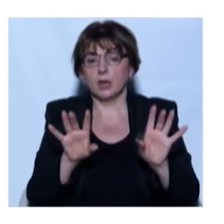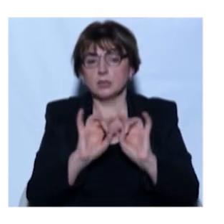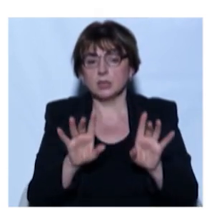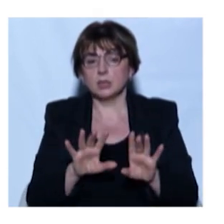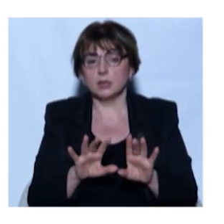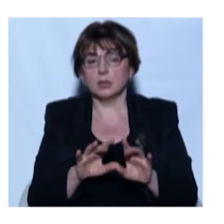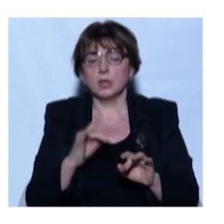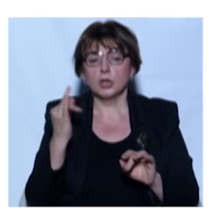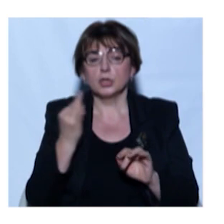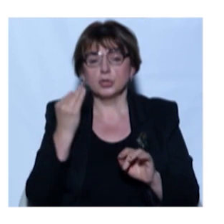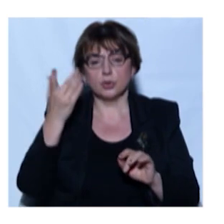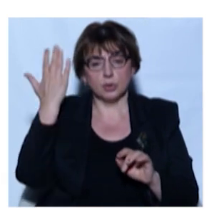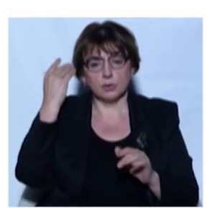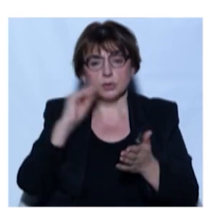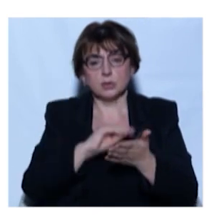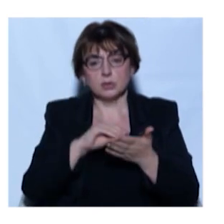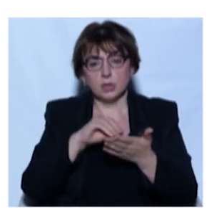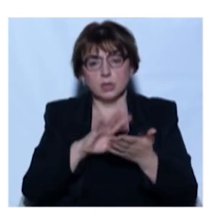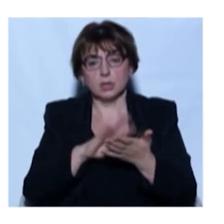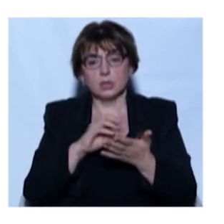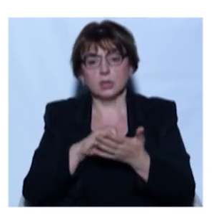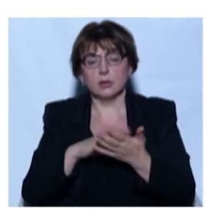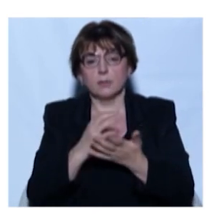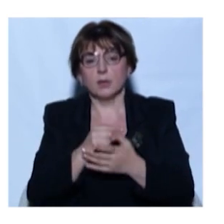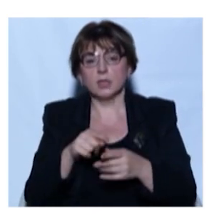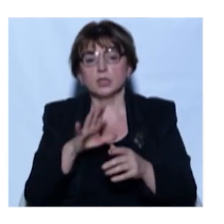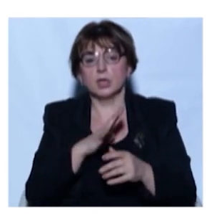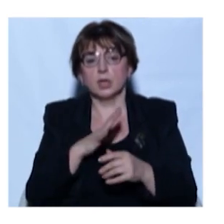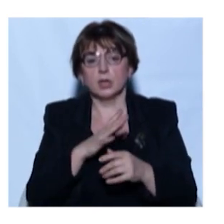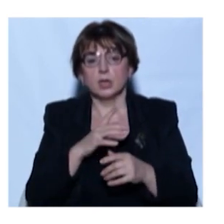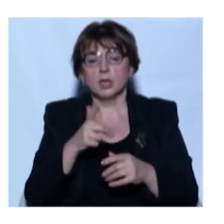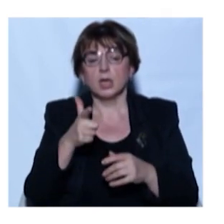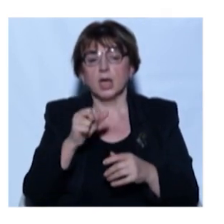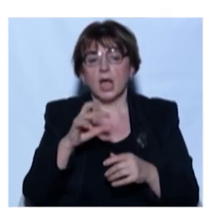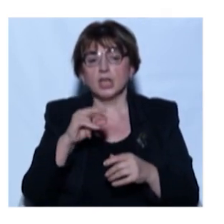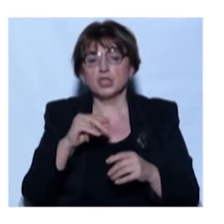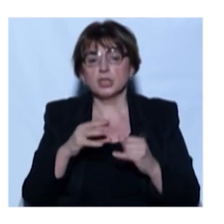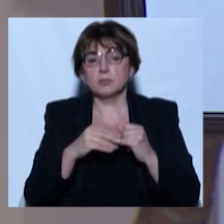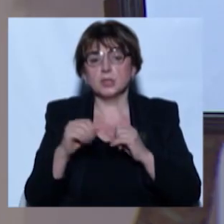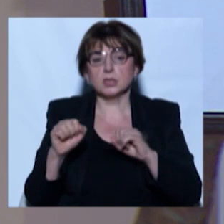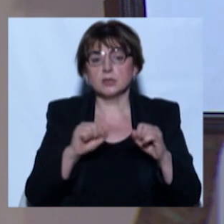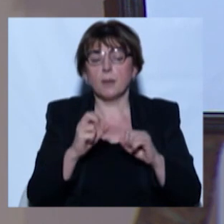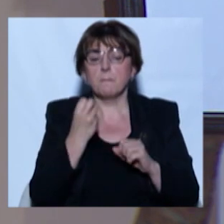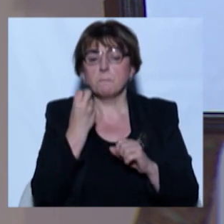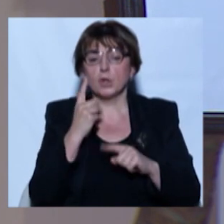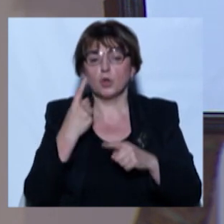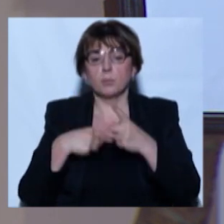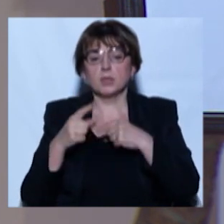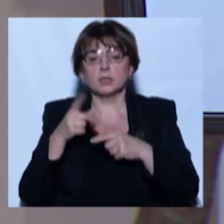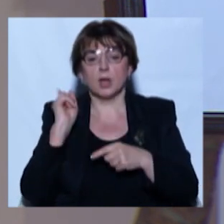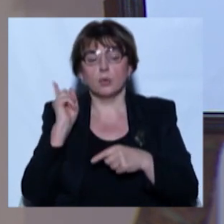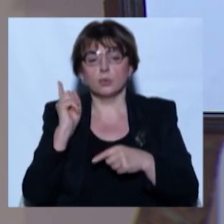და ისტორიული ჩანაწერებით მოვიდა ჩვენამდე, ეს არის განჯის მიწისძვრა, რომელიც მოხდა მე-12